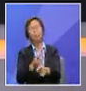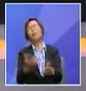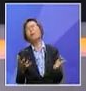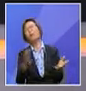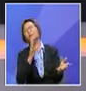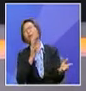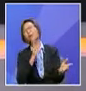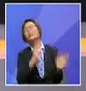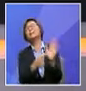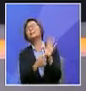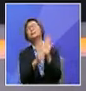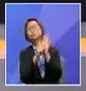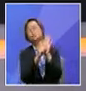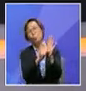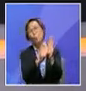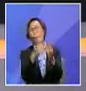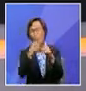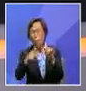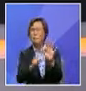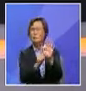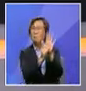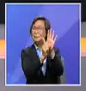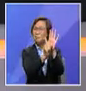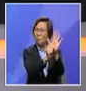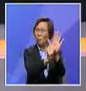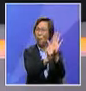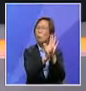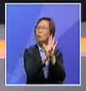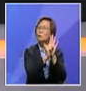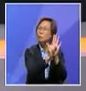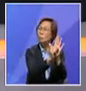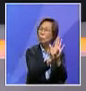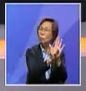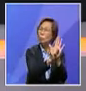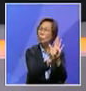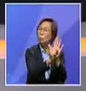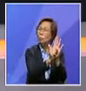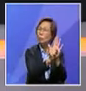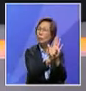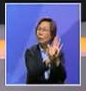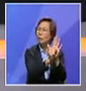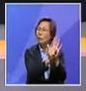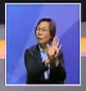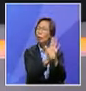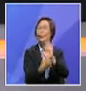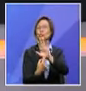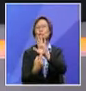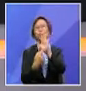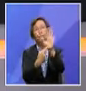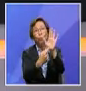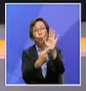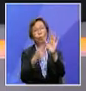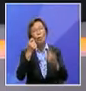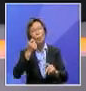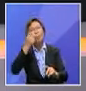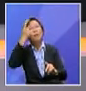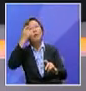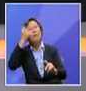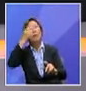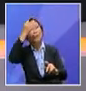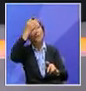cuma simbol. Tetapi simbol itu adalah membayangkan kefahaman kita